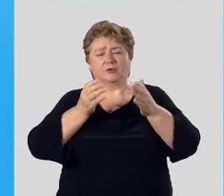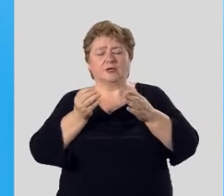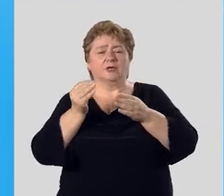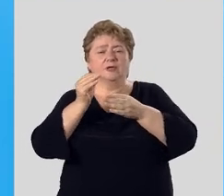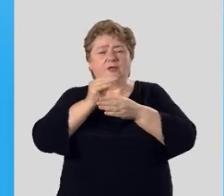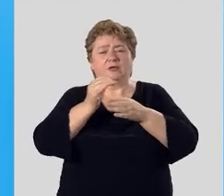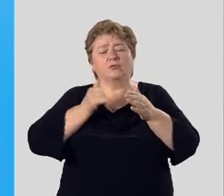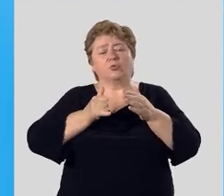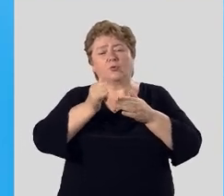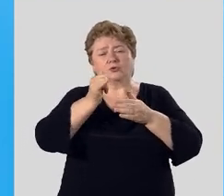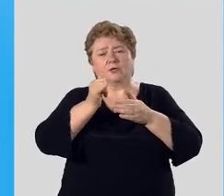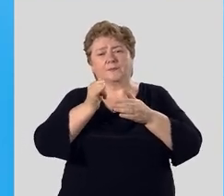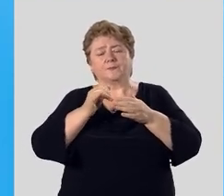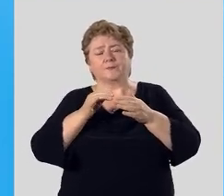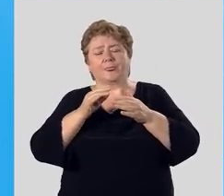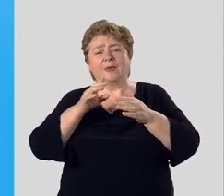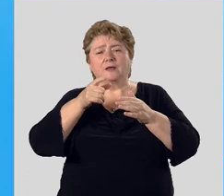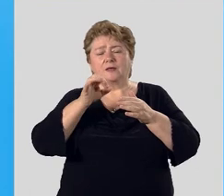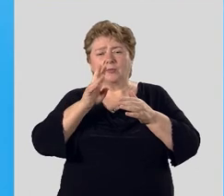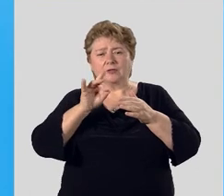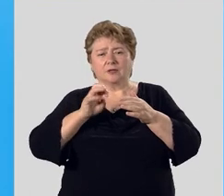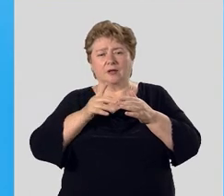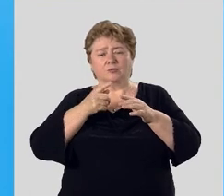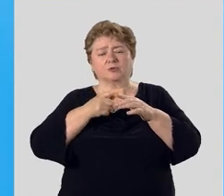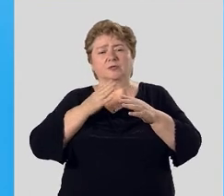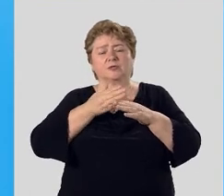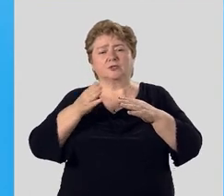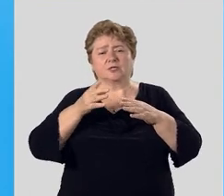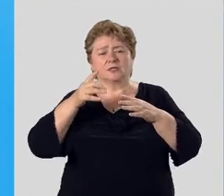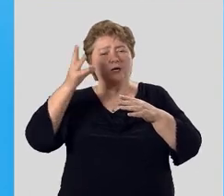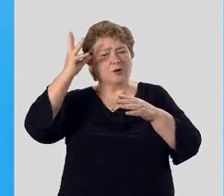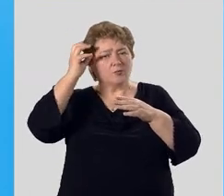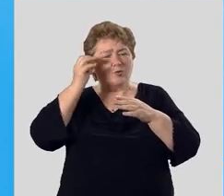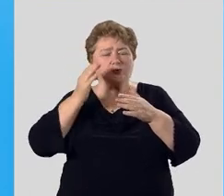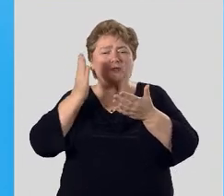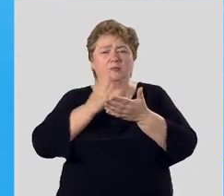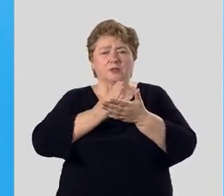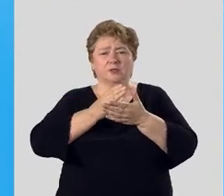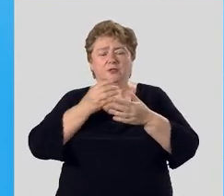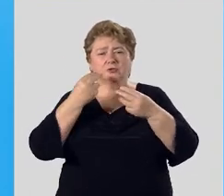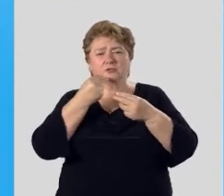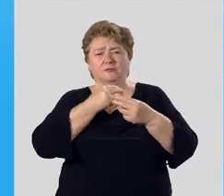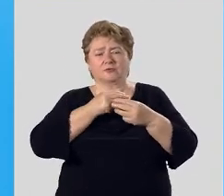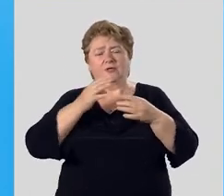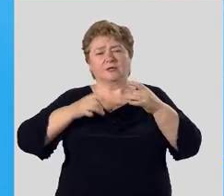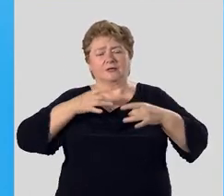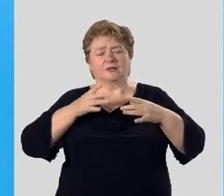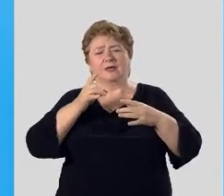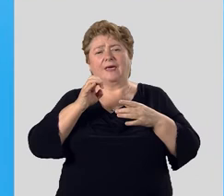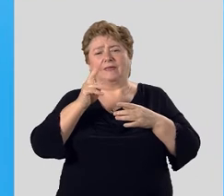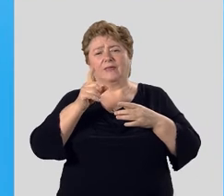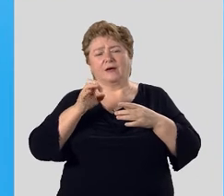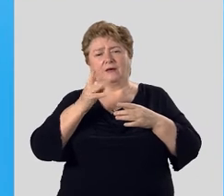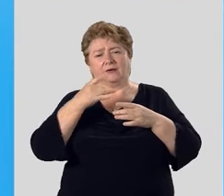и ножкой. Гипоталамус – это часть мозга, обладающая свойствами нервной и